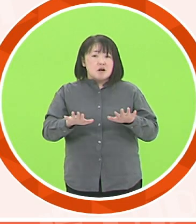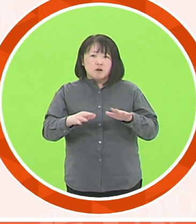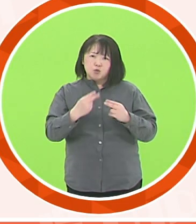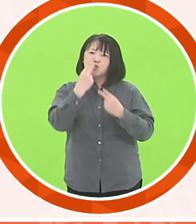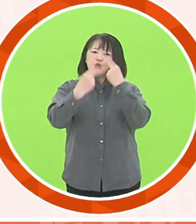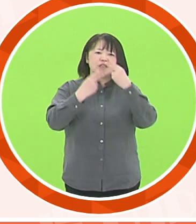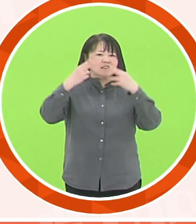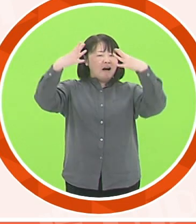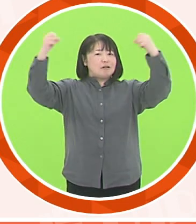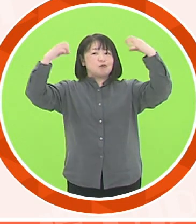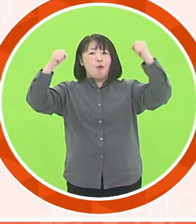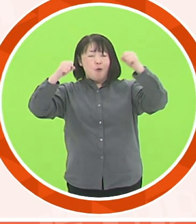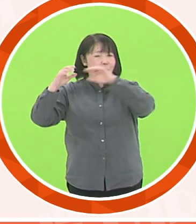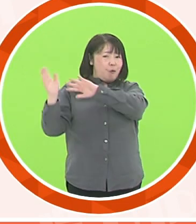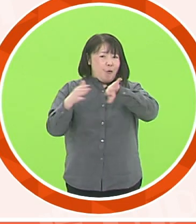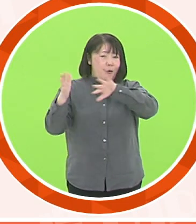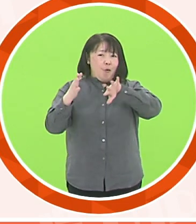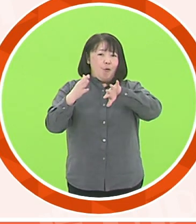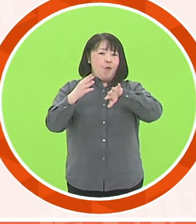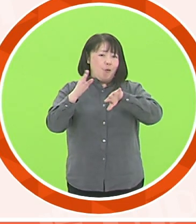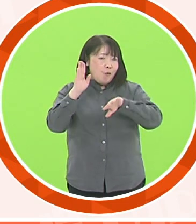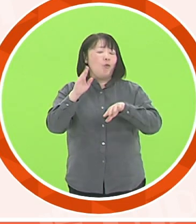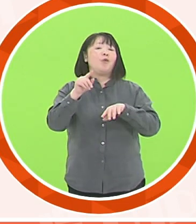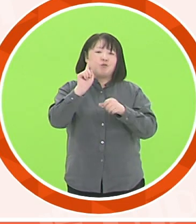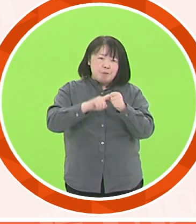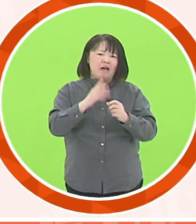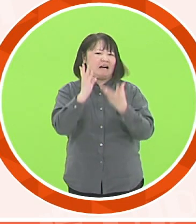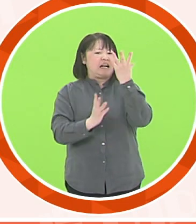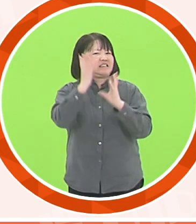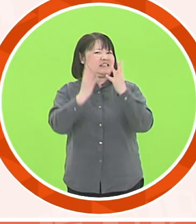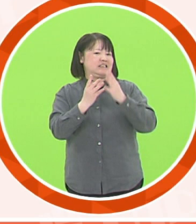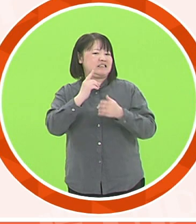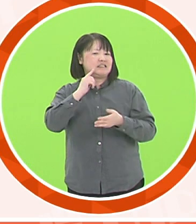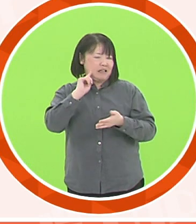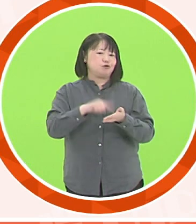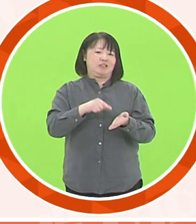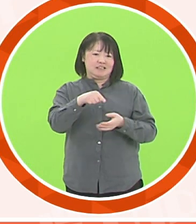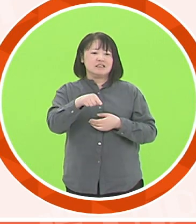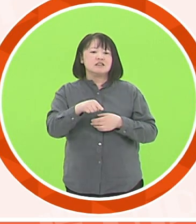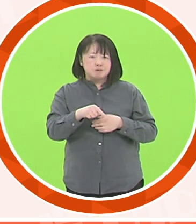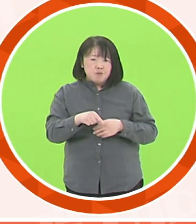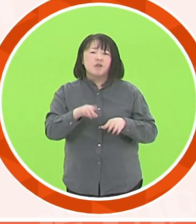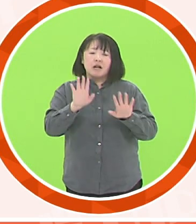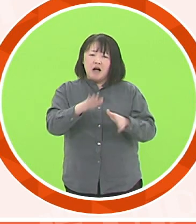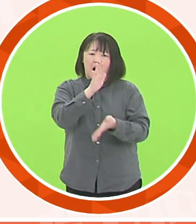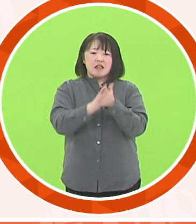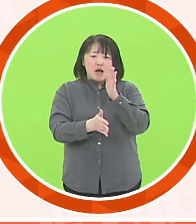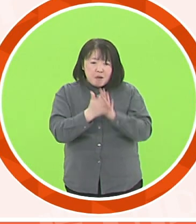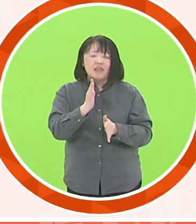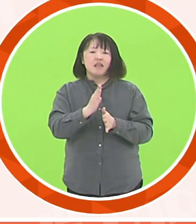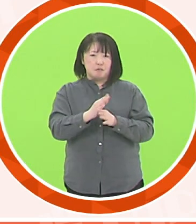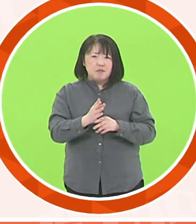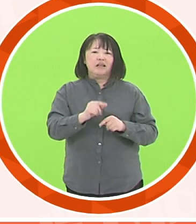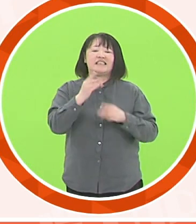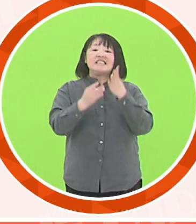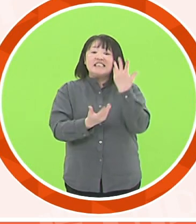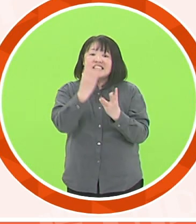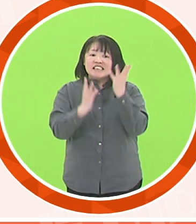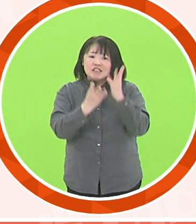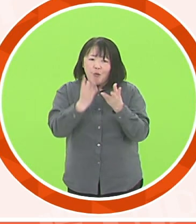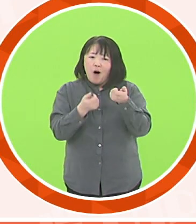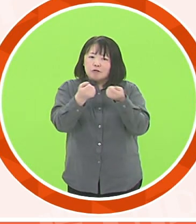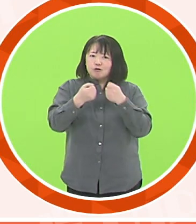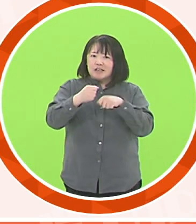この時期空気が乾燥し強い風が吹きやすいことから火災が起こりやすくなっています。今一